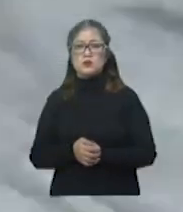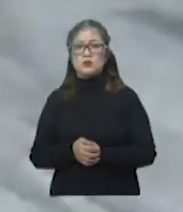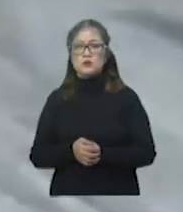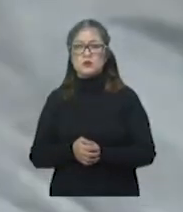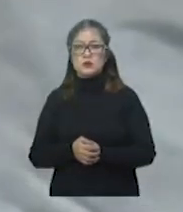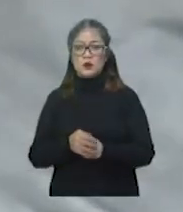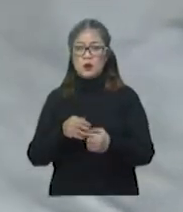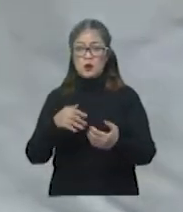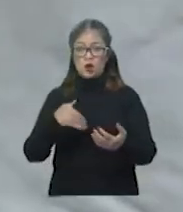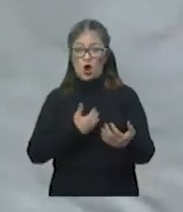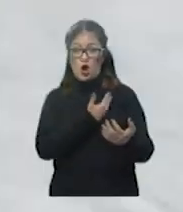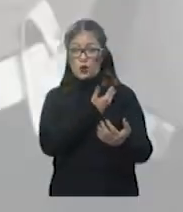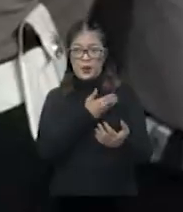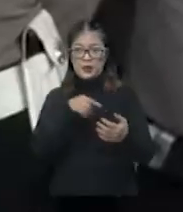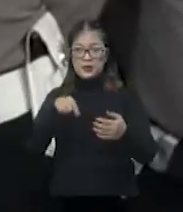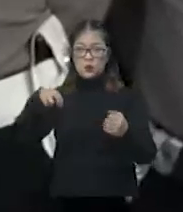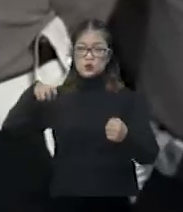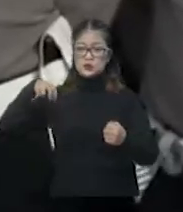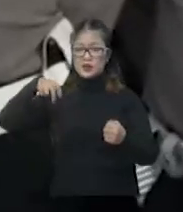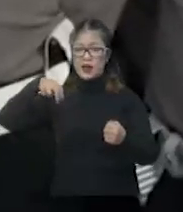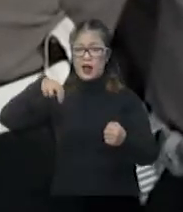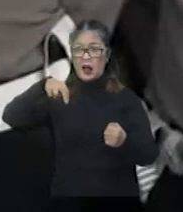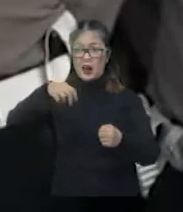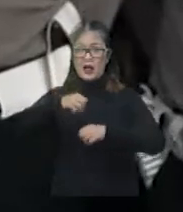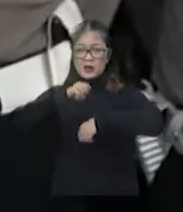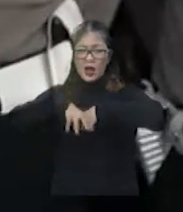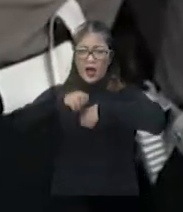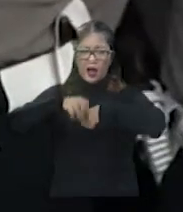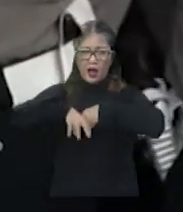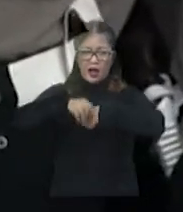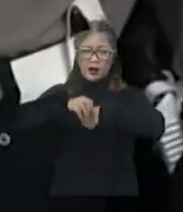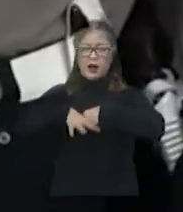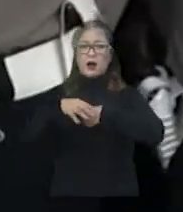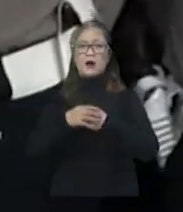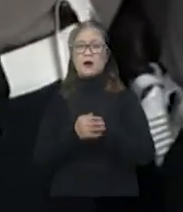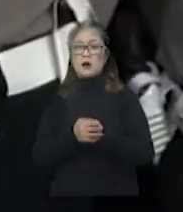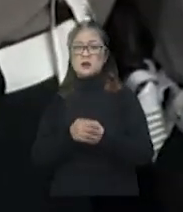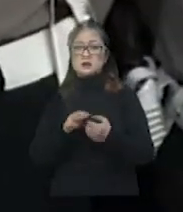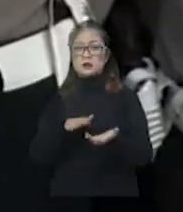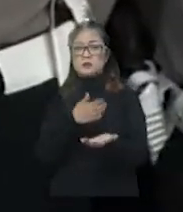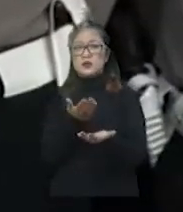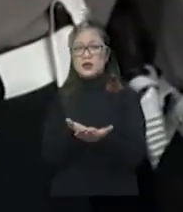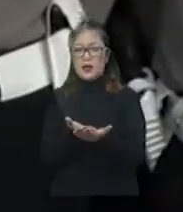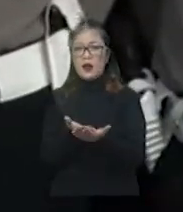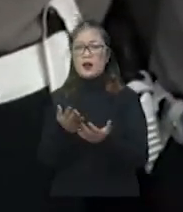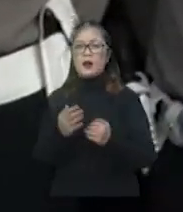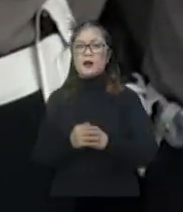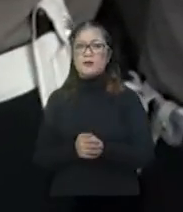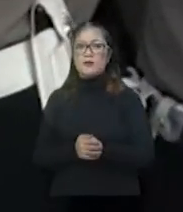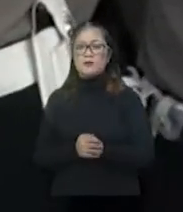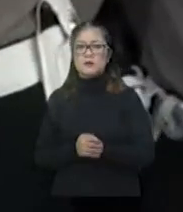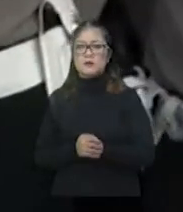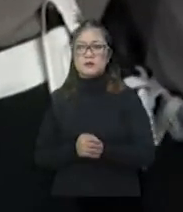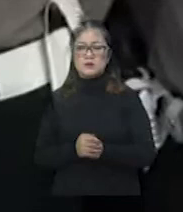setelah kehilangan banyak darah. Sudah ada beberapa tempat yang kami sentuh secara langsung